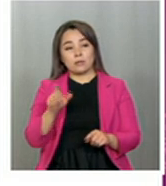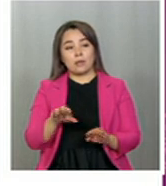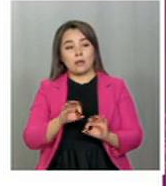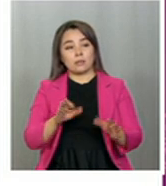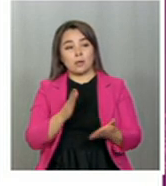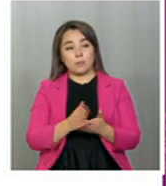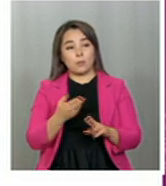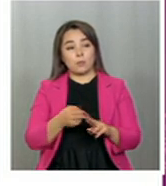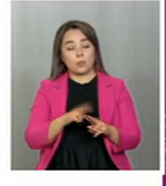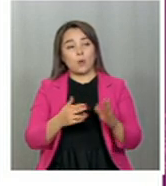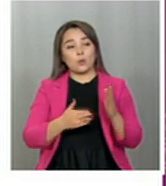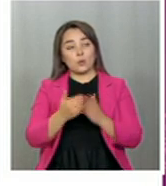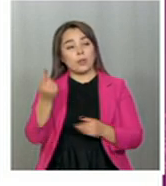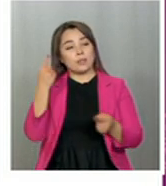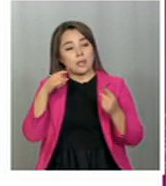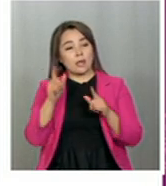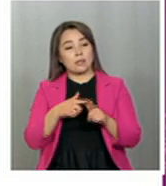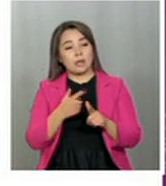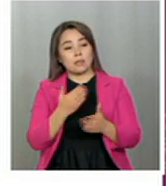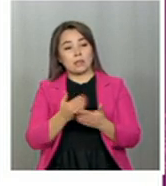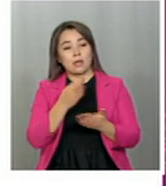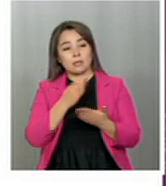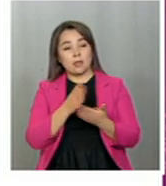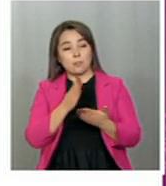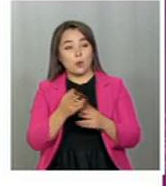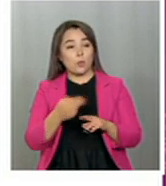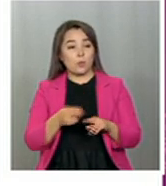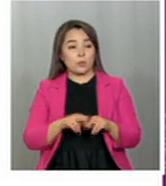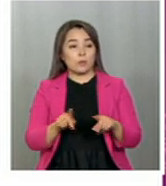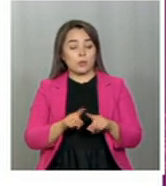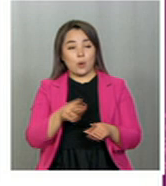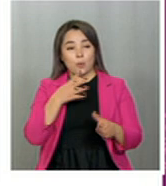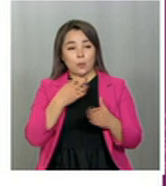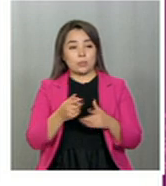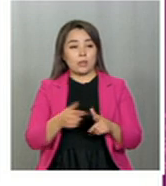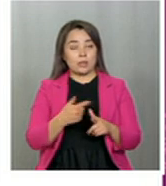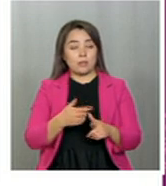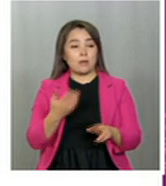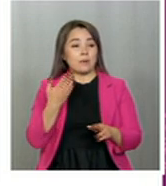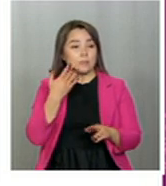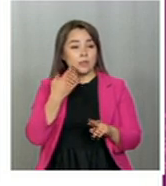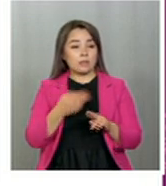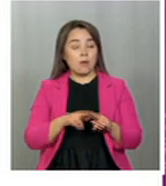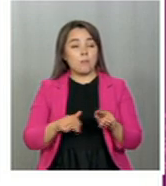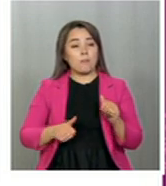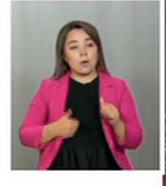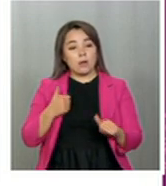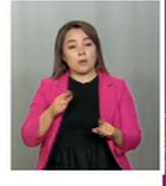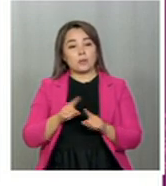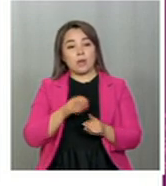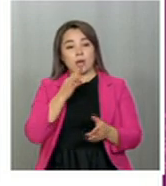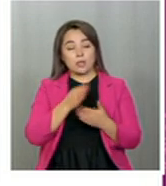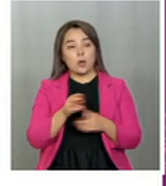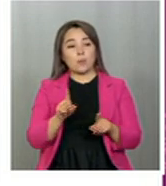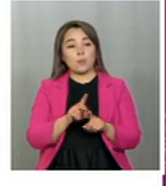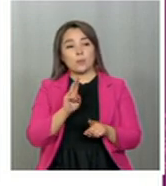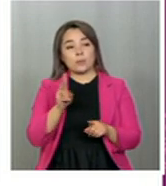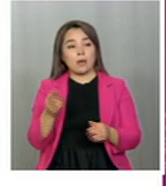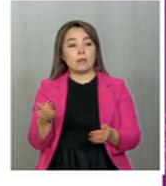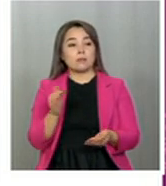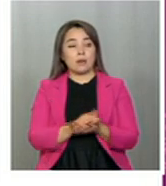бұлар жоғары идеялы есімдер. Мұндайлар өз атын кәдімгідей мақтаныш көріп, біреумен таныса